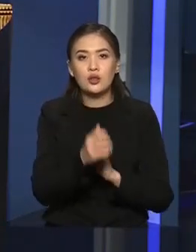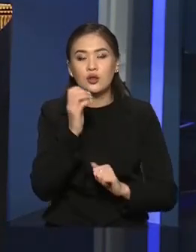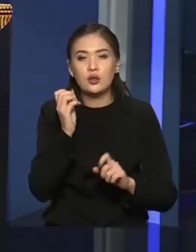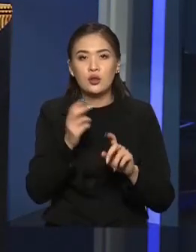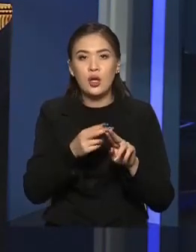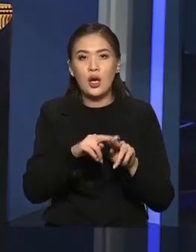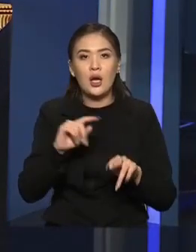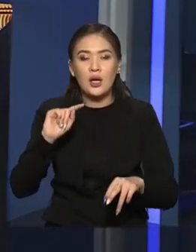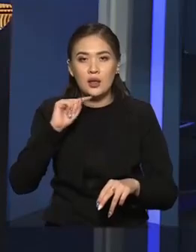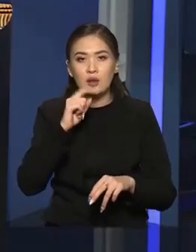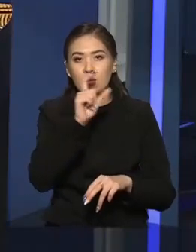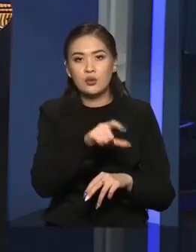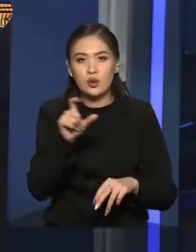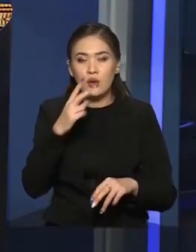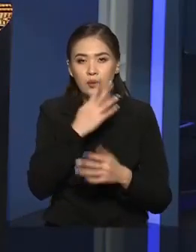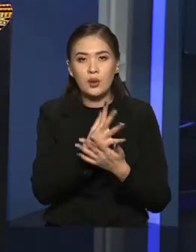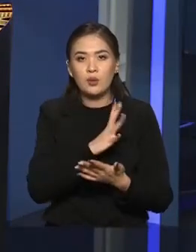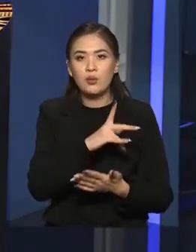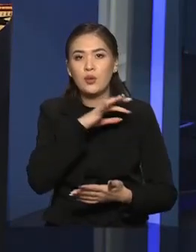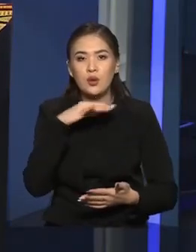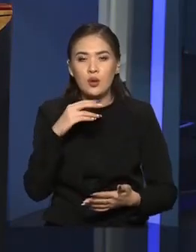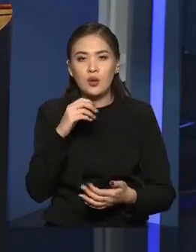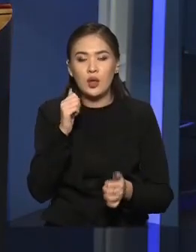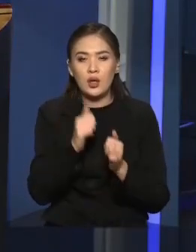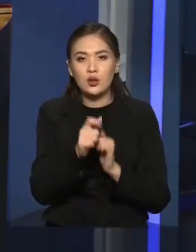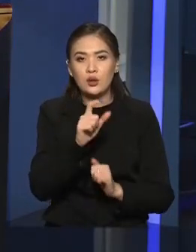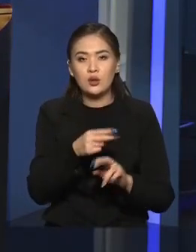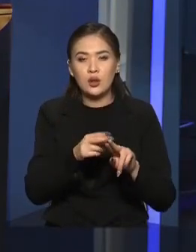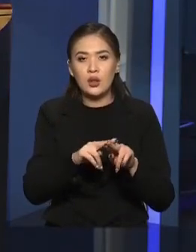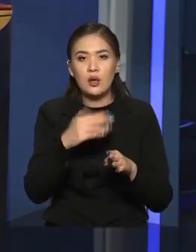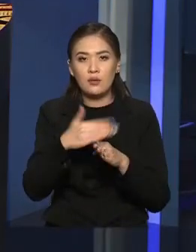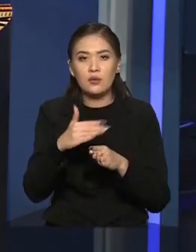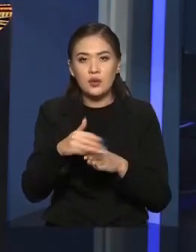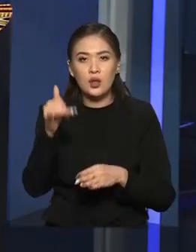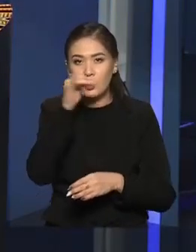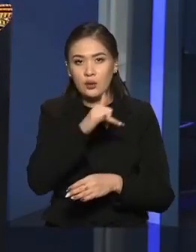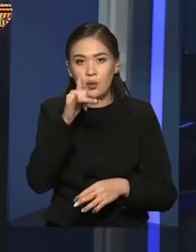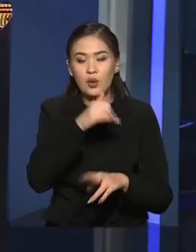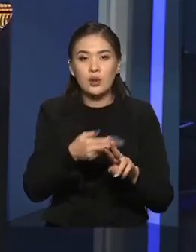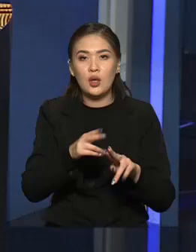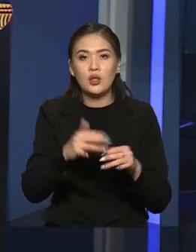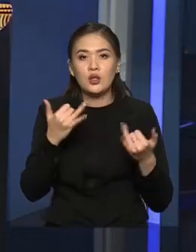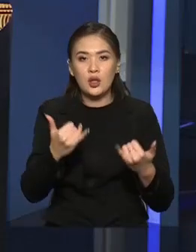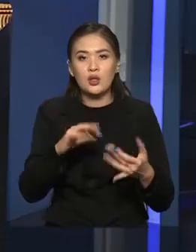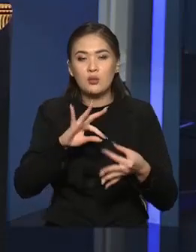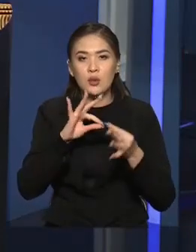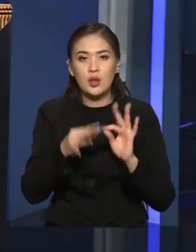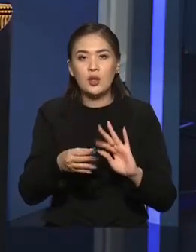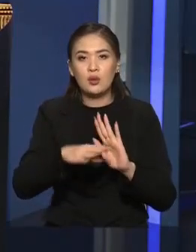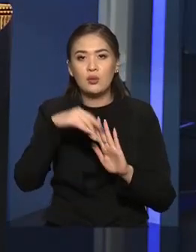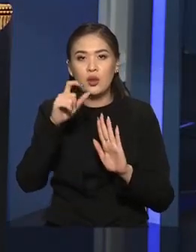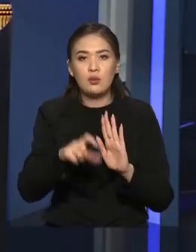активный казахстанец имеет просроченный кредит. Что сулит нам новый законопроект? Более подробно рассказал депутат